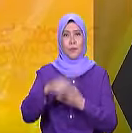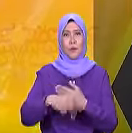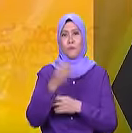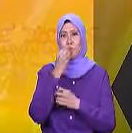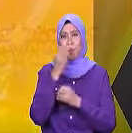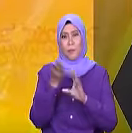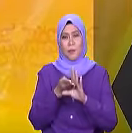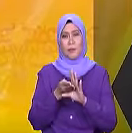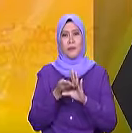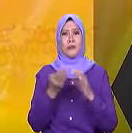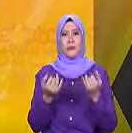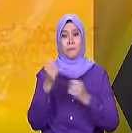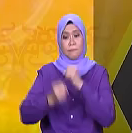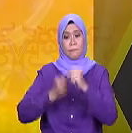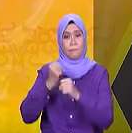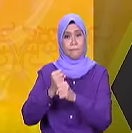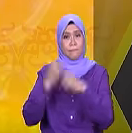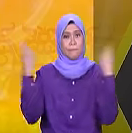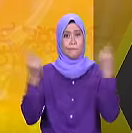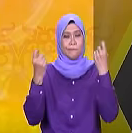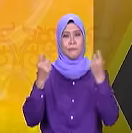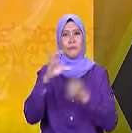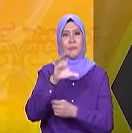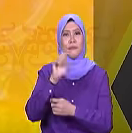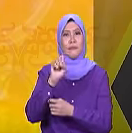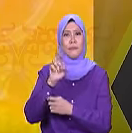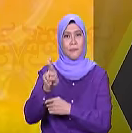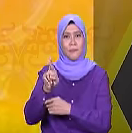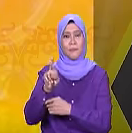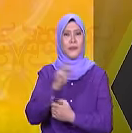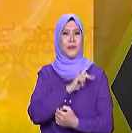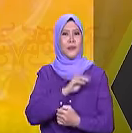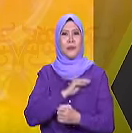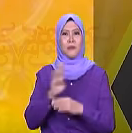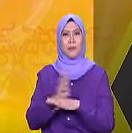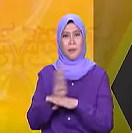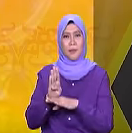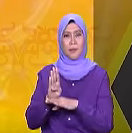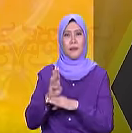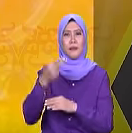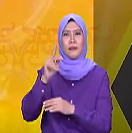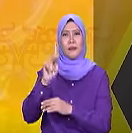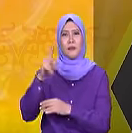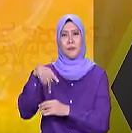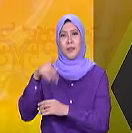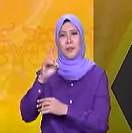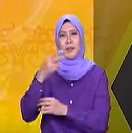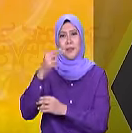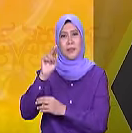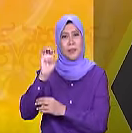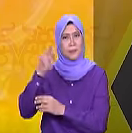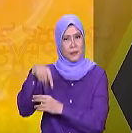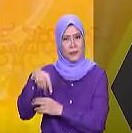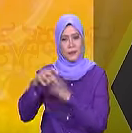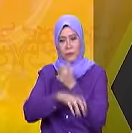Bank merupakan program tahunan yang juga tanggungjawab sosial korporat Kementerian Perdagangan Dalam Negeri dan Hal Ehwal Pengguna